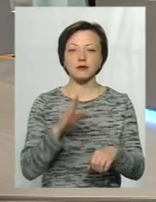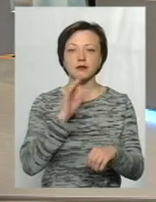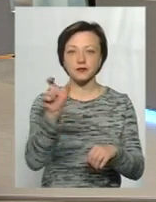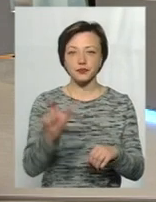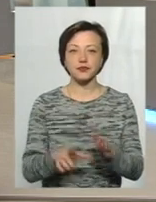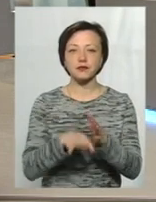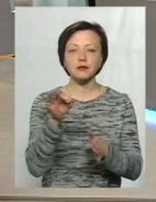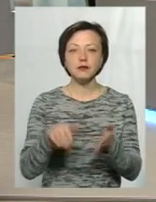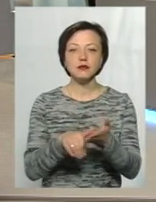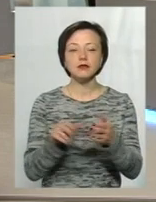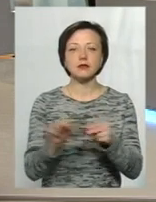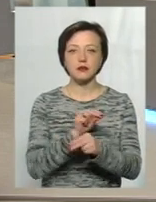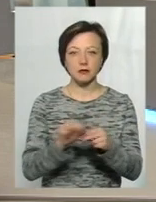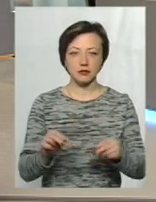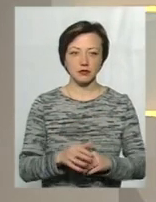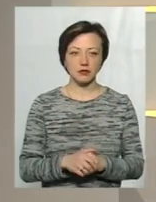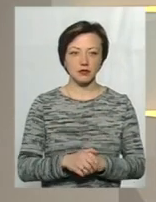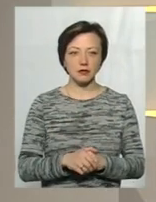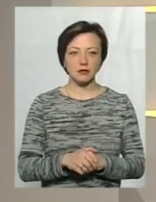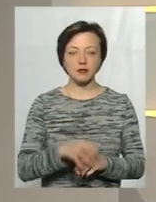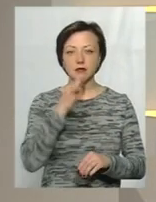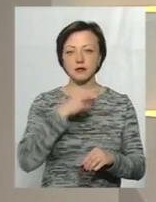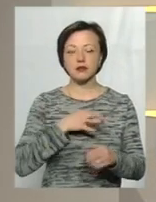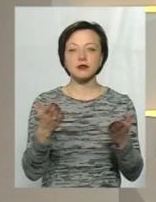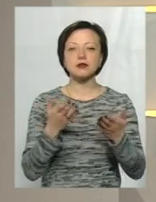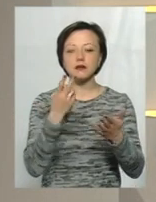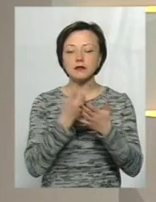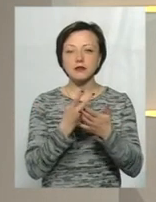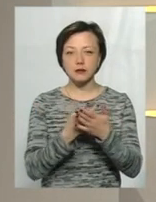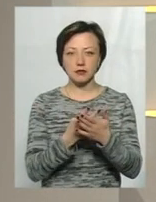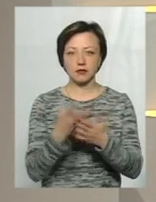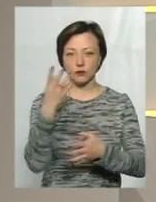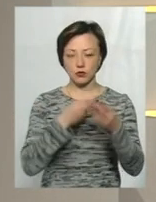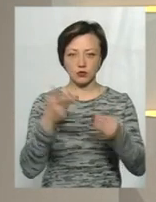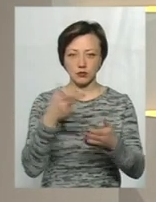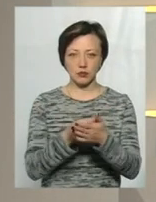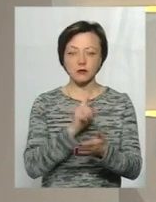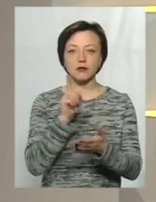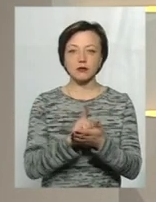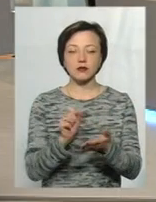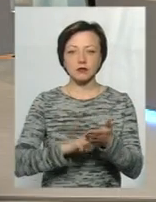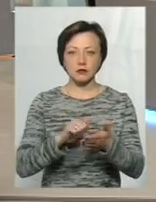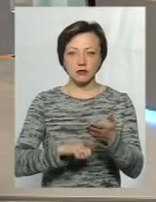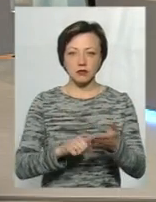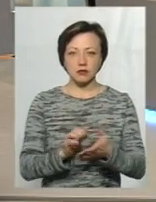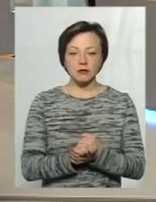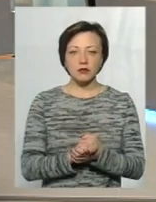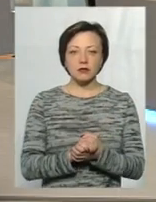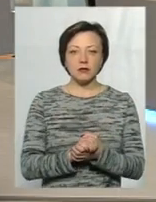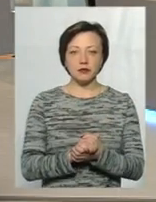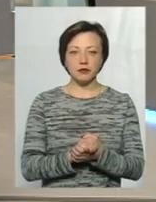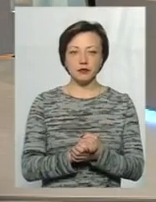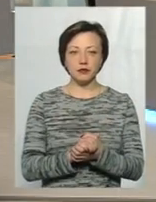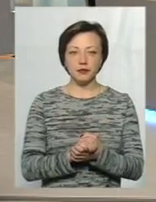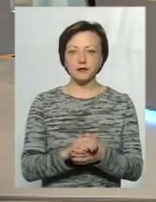методу лікування. Дякую, пані Ларисо. А скажіть, які показання до саме штучного запліднення? По-перше,